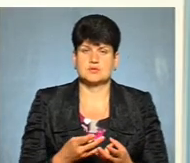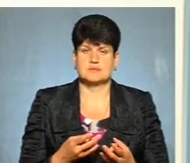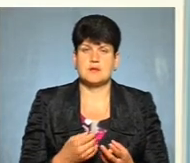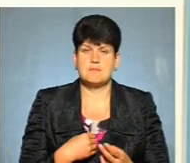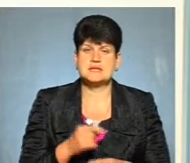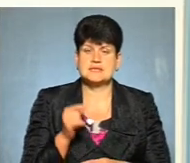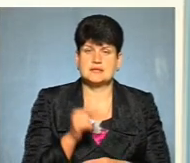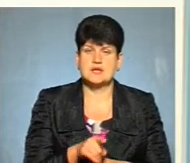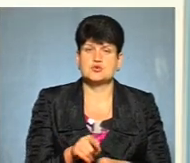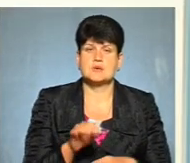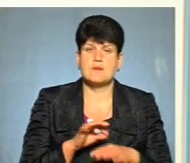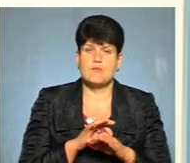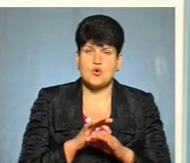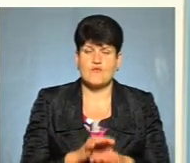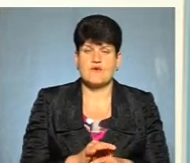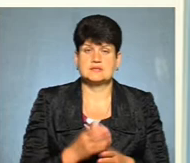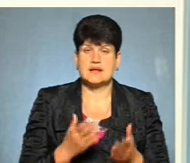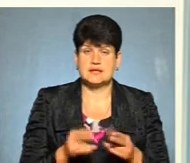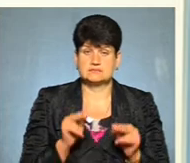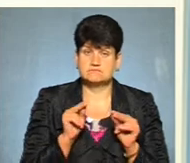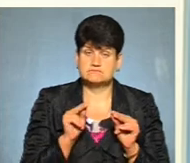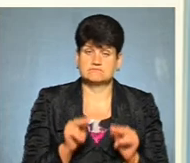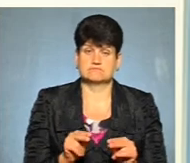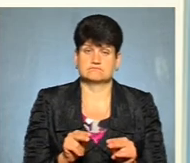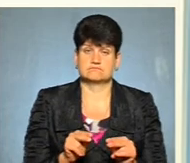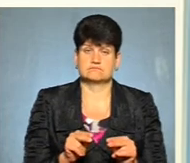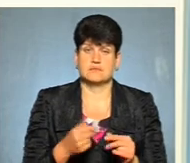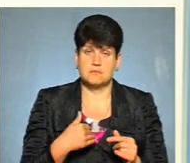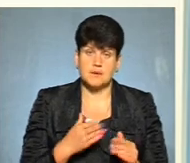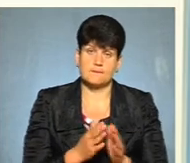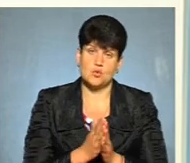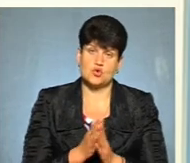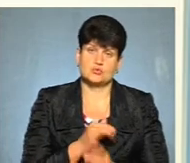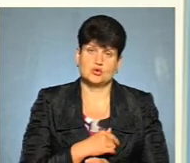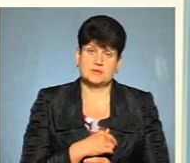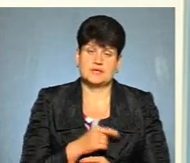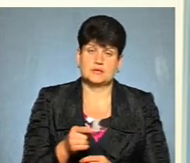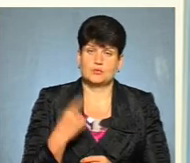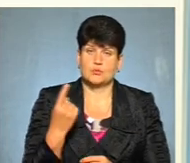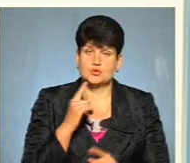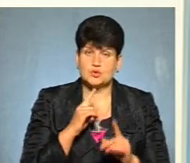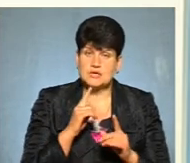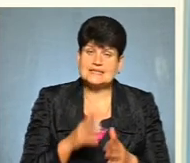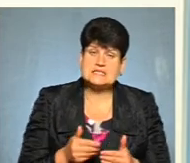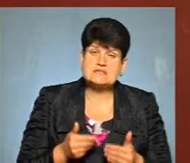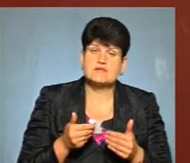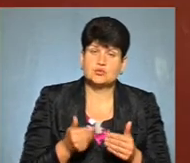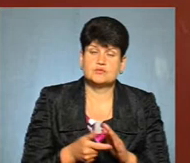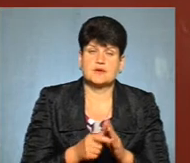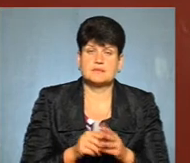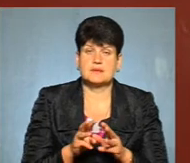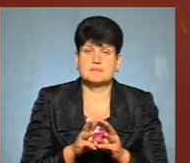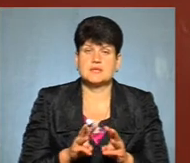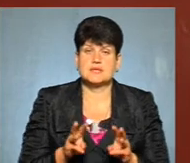те, щоб її провести. Але справедливо. І ми просимо депутатів Тернопільської обласної ради звернутися до Кабінету